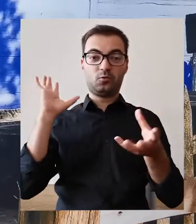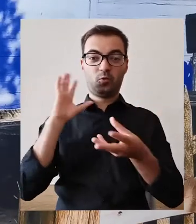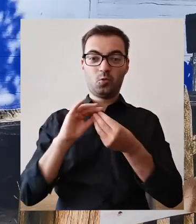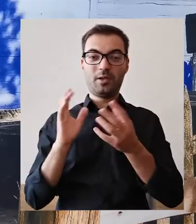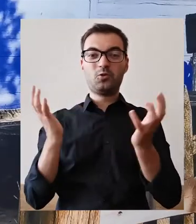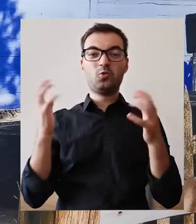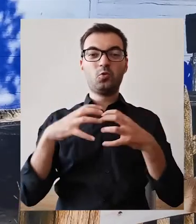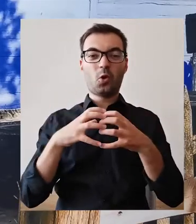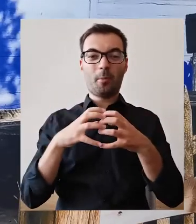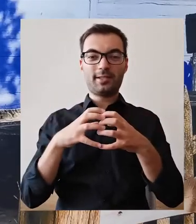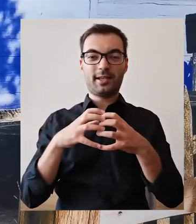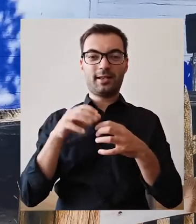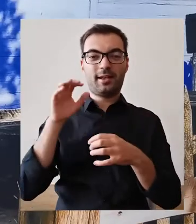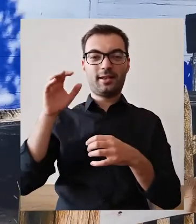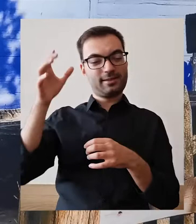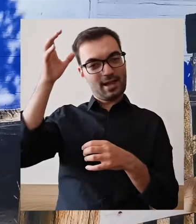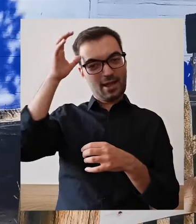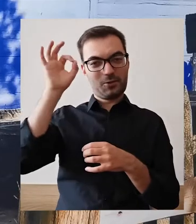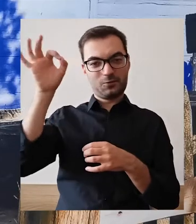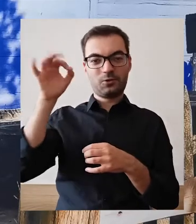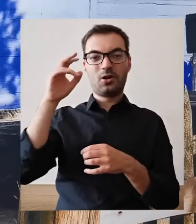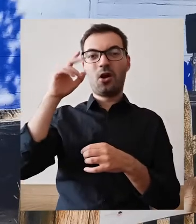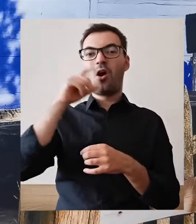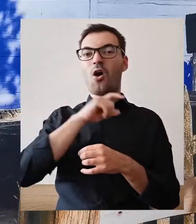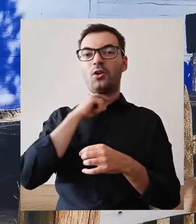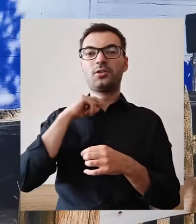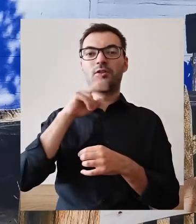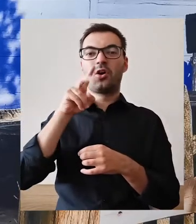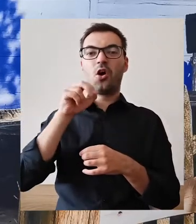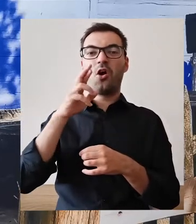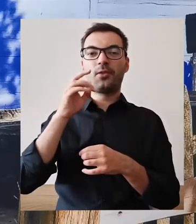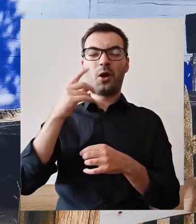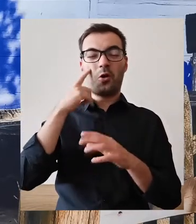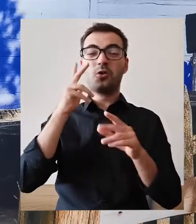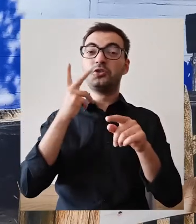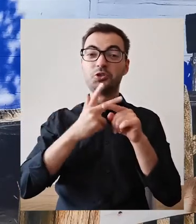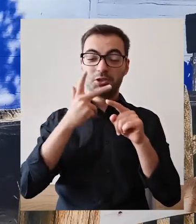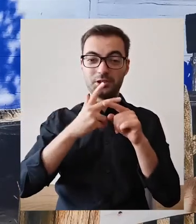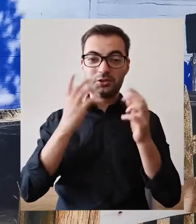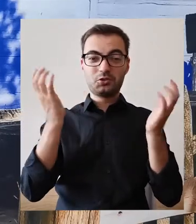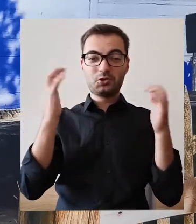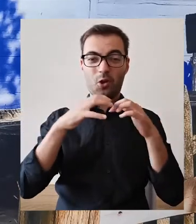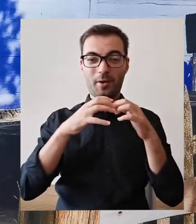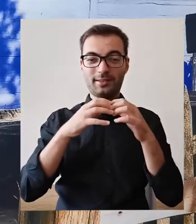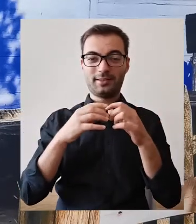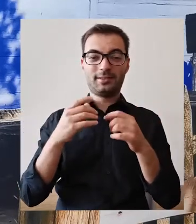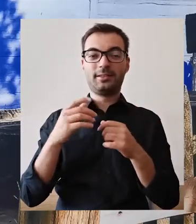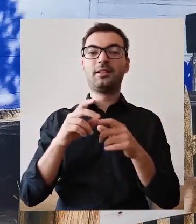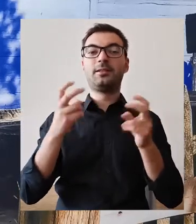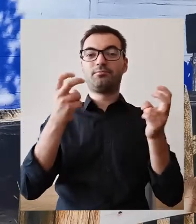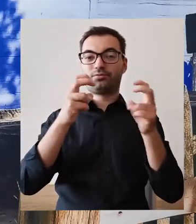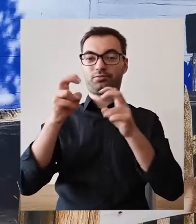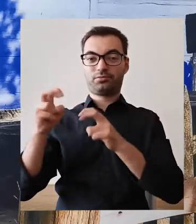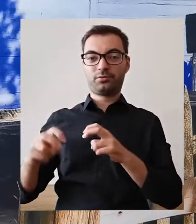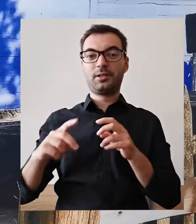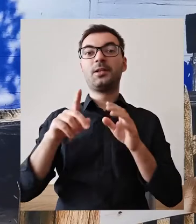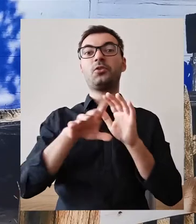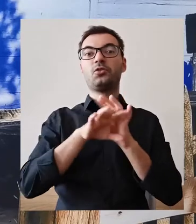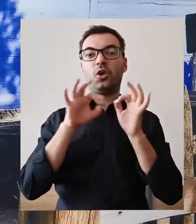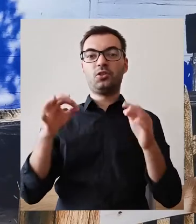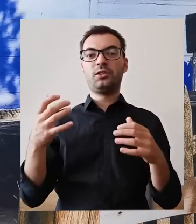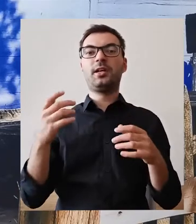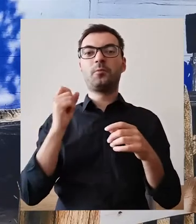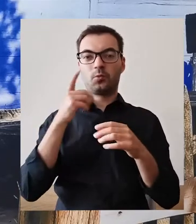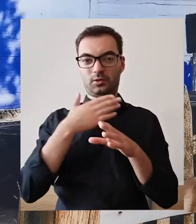założonych przez błogosławionego ojca chorego honorata około 30 z nich kilka do tej pory się zachowało